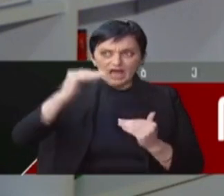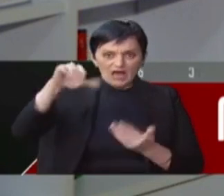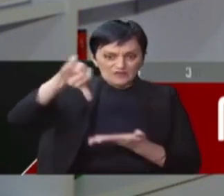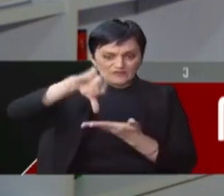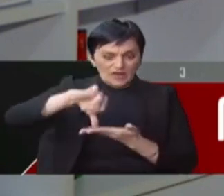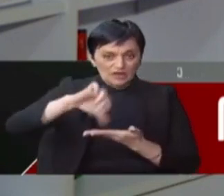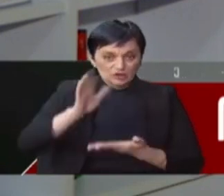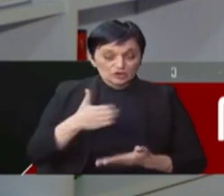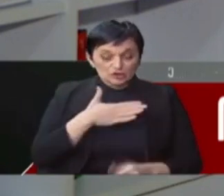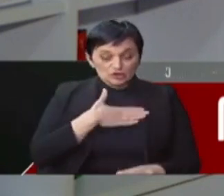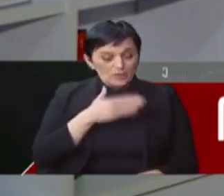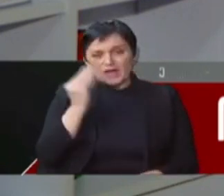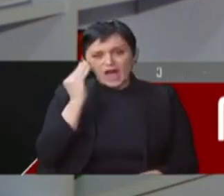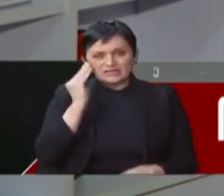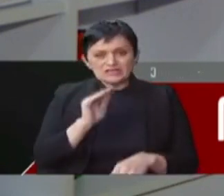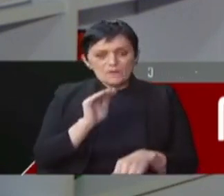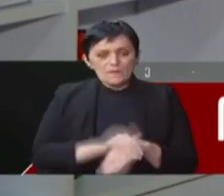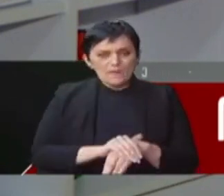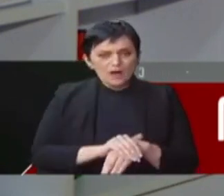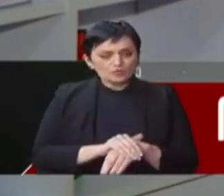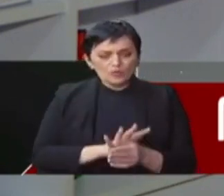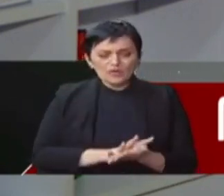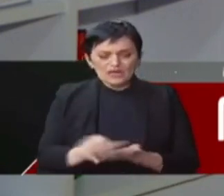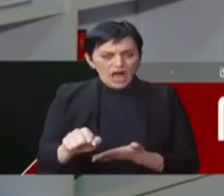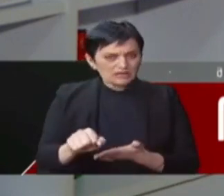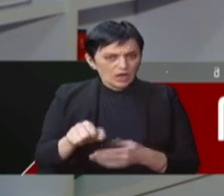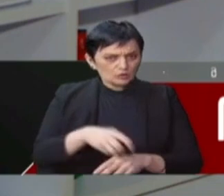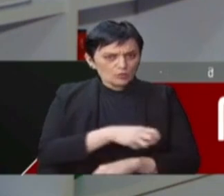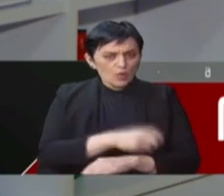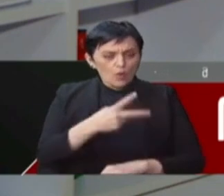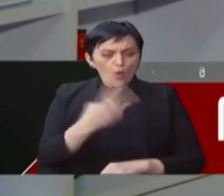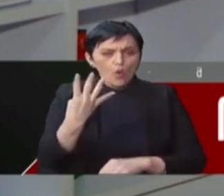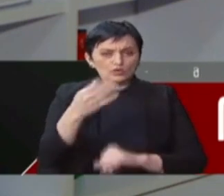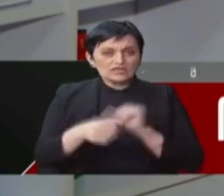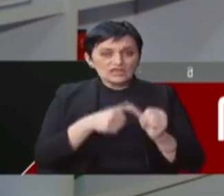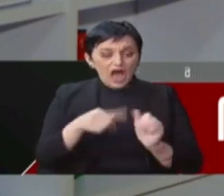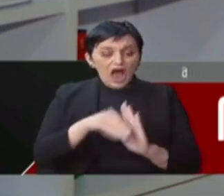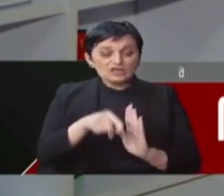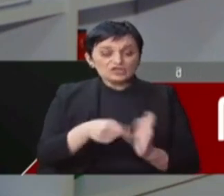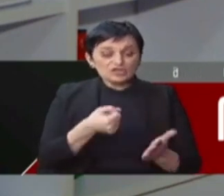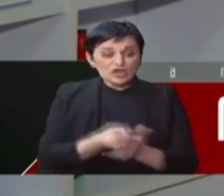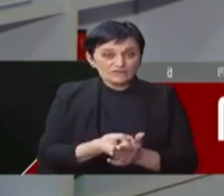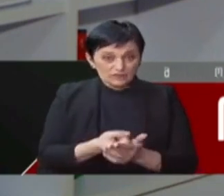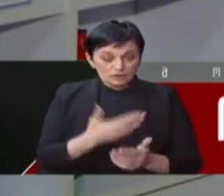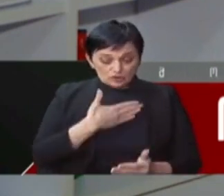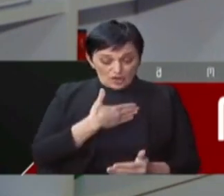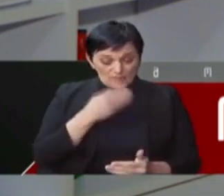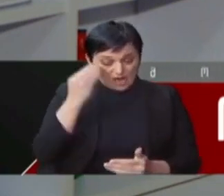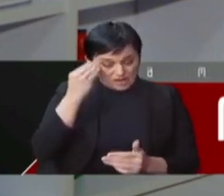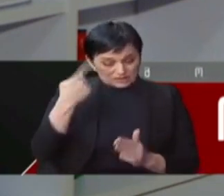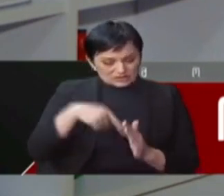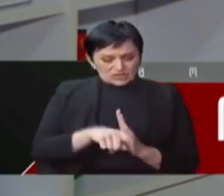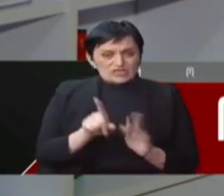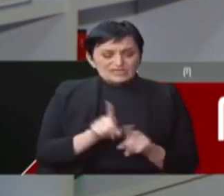Და ეს, ჩემი აზრით, ფაქტობრივად გაანადგურებს ამ პარტიას 24 წლის არჩევნებამდე. აქედან გამომდინარე, ჩემი აზრით, ძალიან